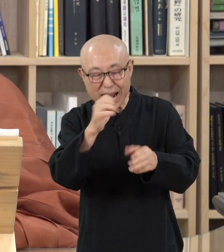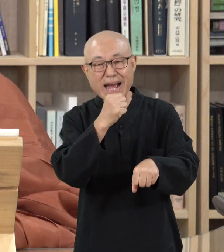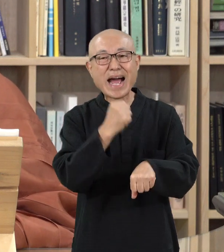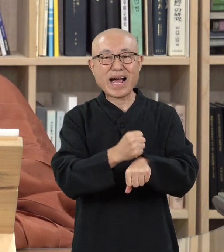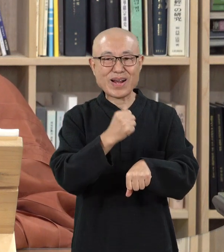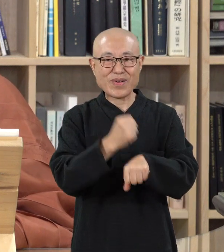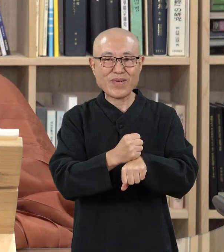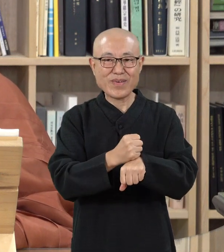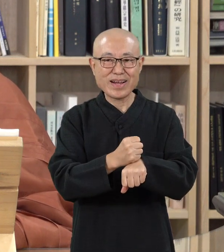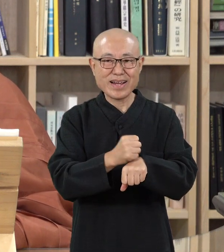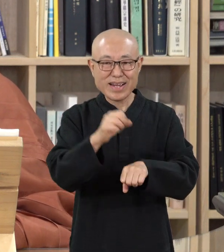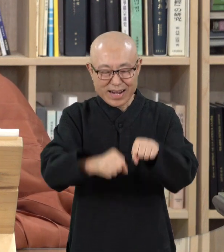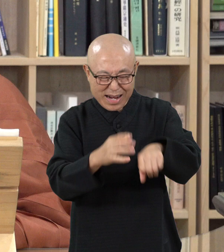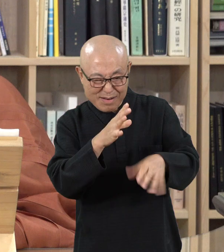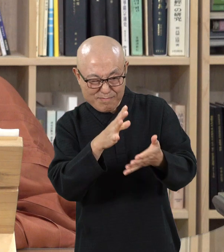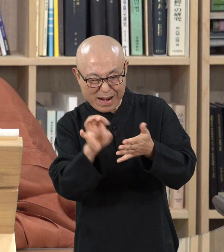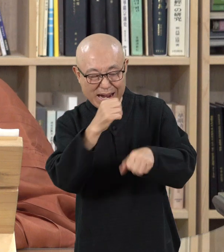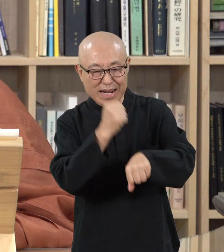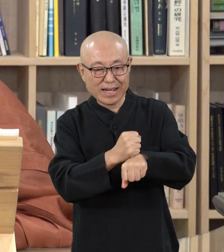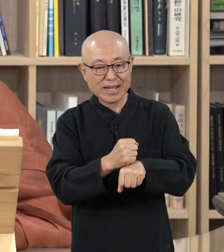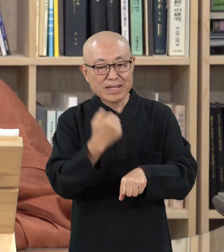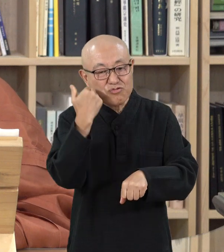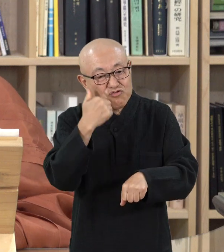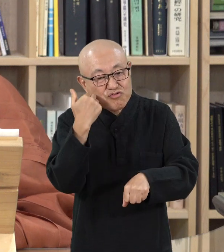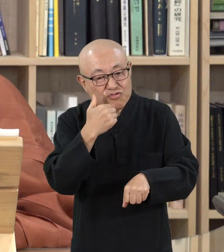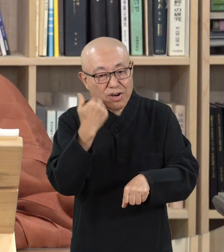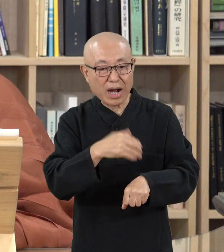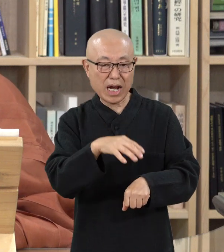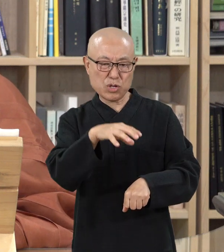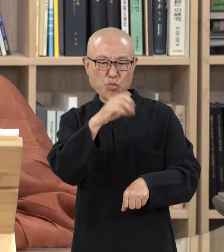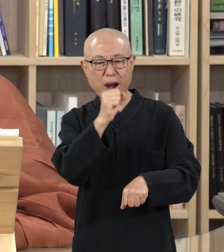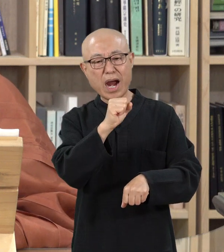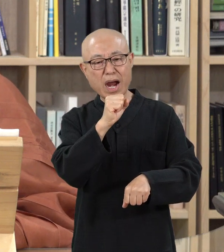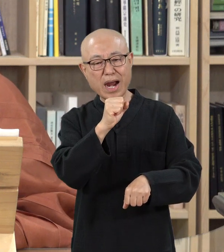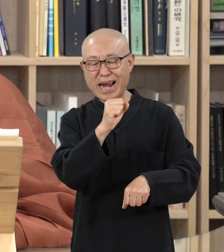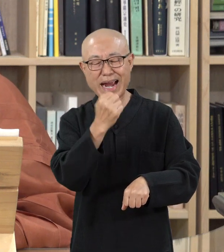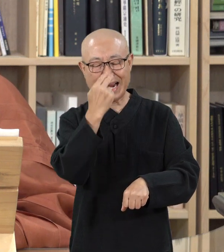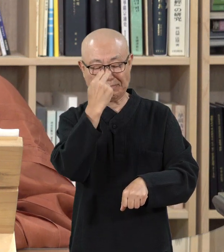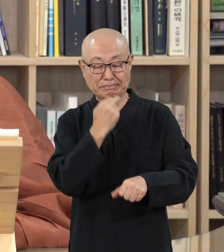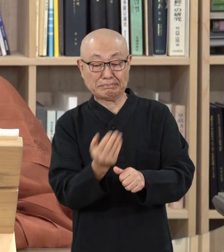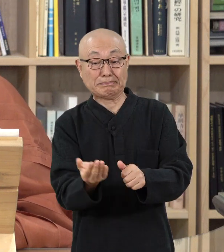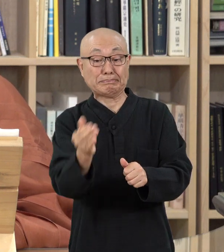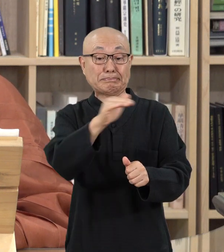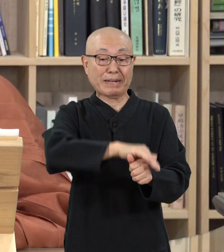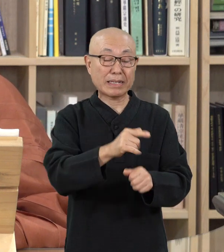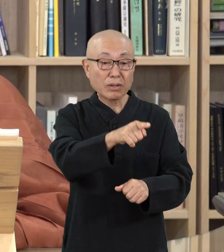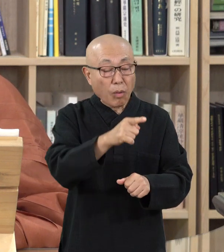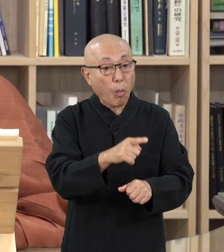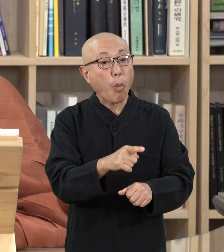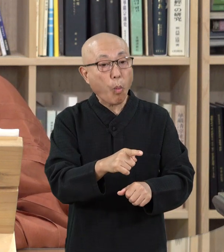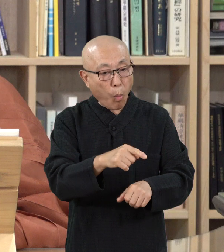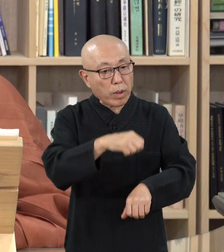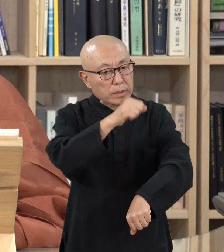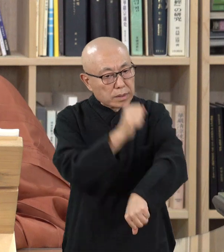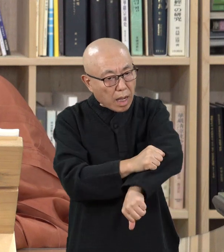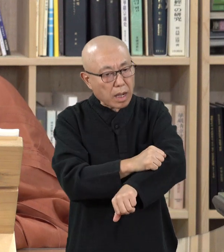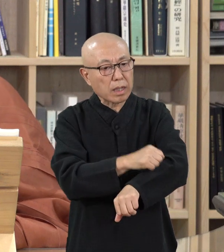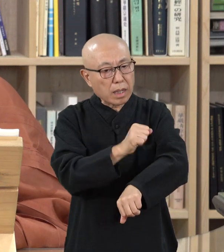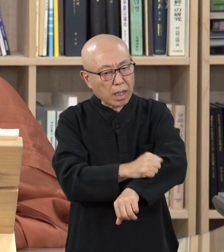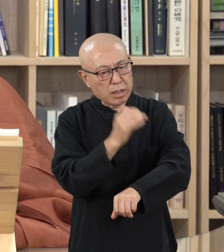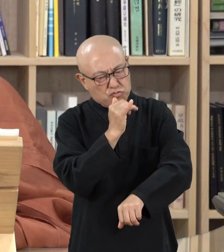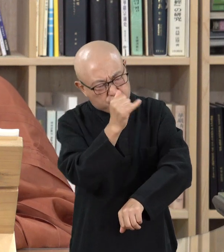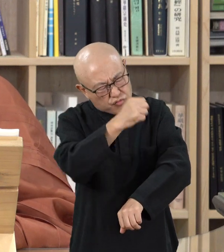재밌습니다. 성질이 못돼서 남의 미덕을 덮어버리는 사람. 저 사람이 분명히 상을 타고 칭찬을